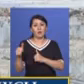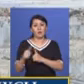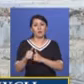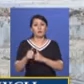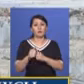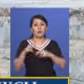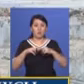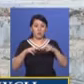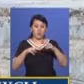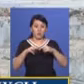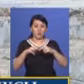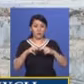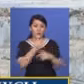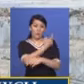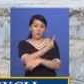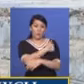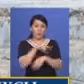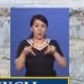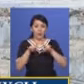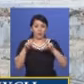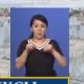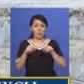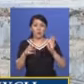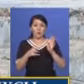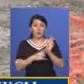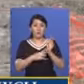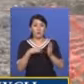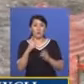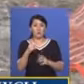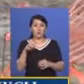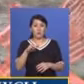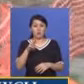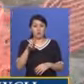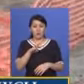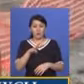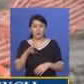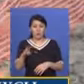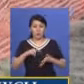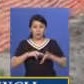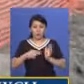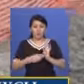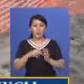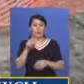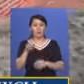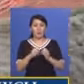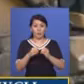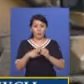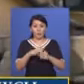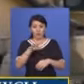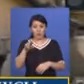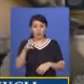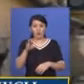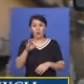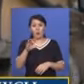негізінде тұрғызылуда. Медициналық кешеннің жалпы аумағы 71 мың шаршы метрді құрайды. Жобаның құны 115 миллиард теңге. Мұнда